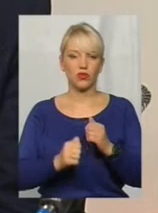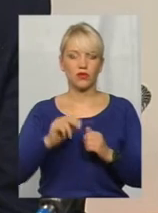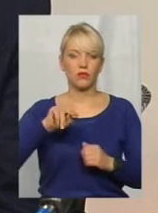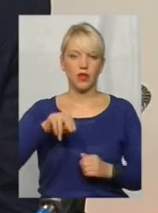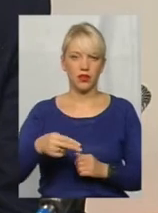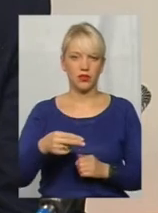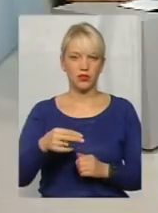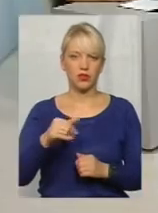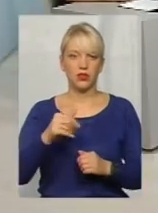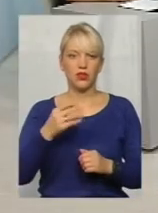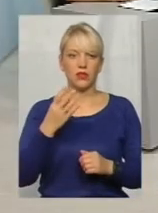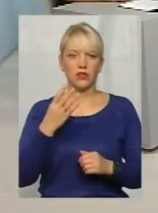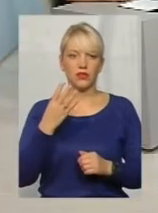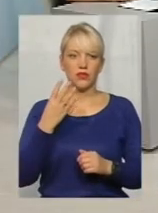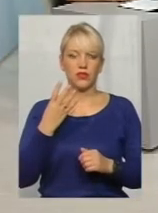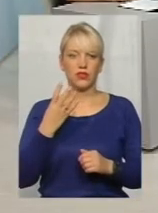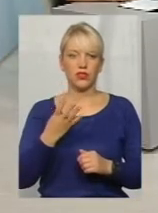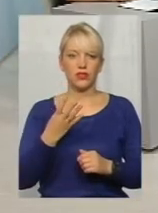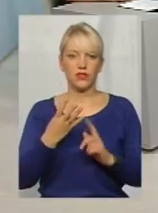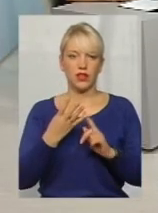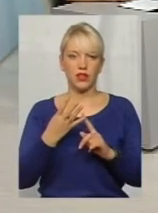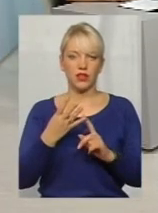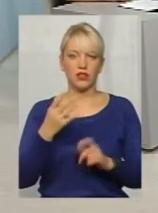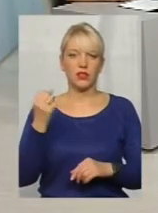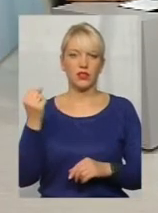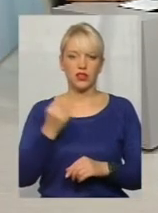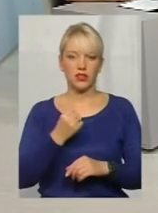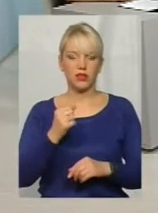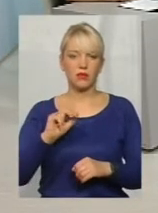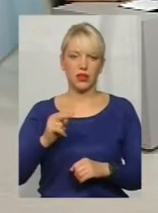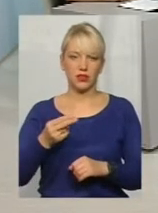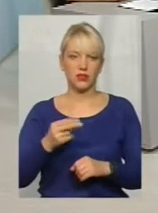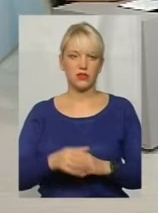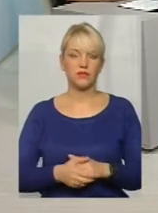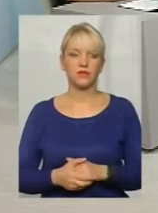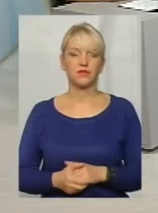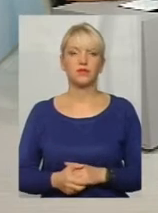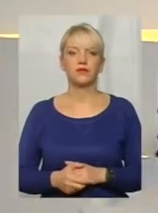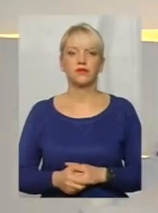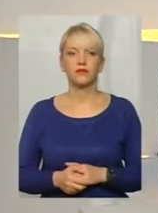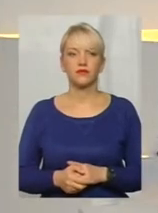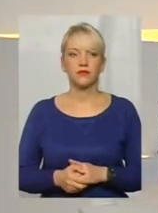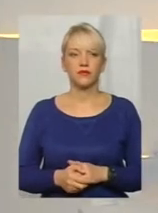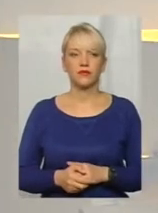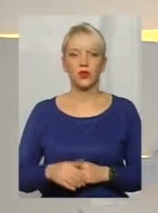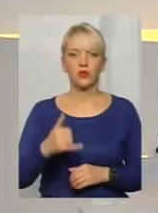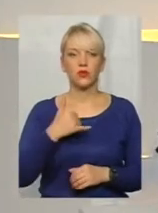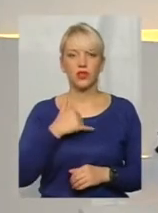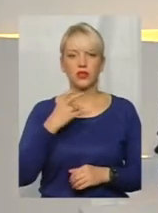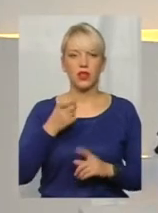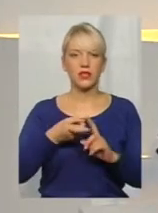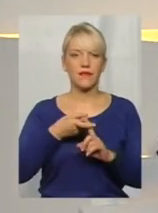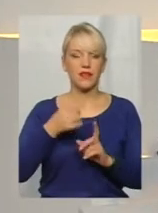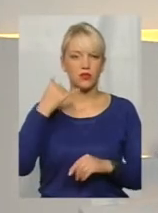п'ятницю, четвертий тиждень п'ятниці. Я вас зрозуміла. Дякую, пані Лариса. У нас на зв'язку